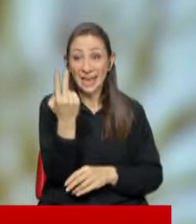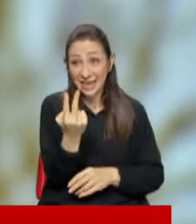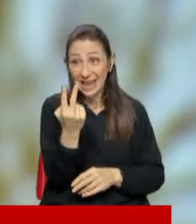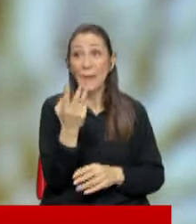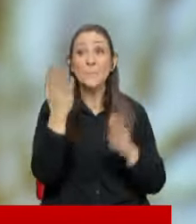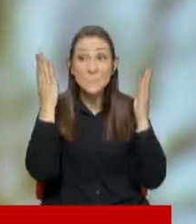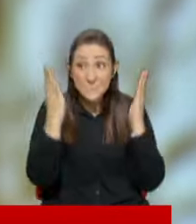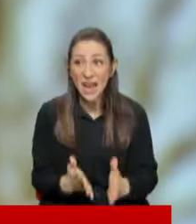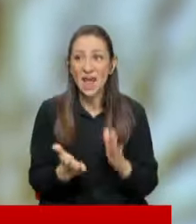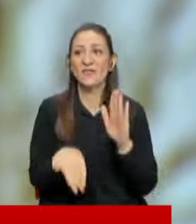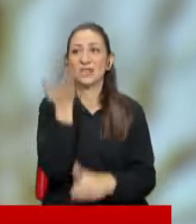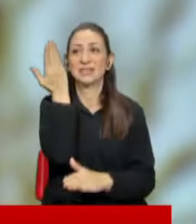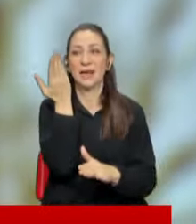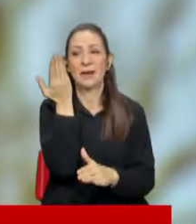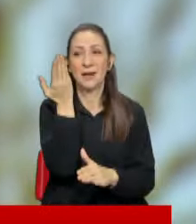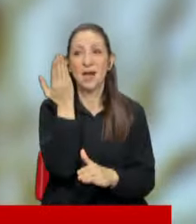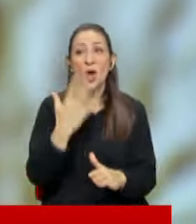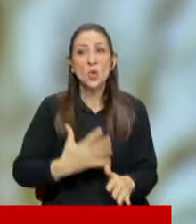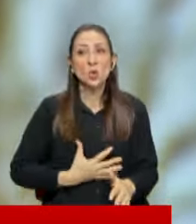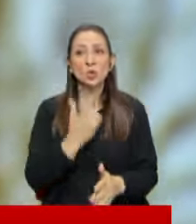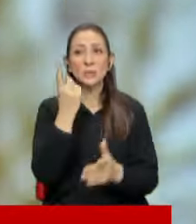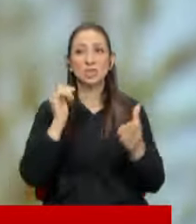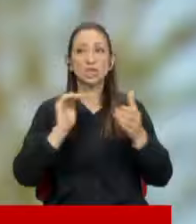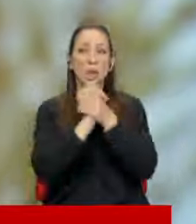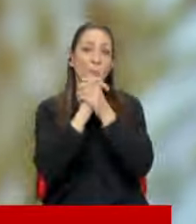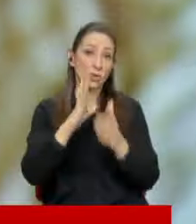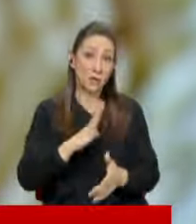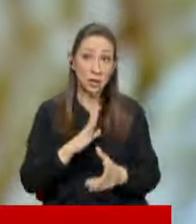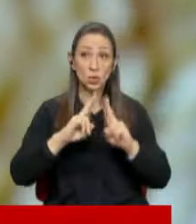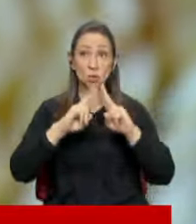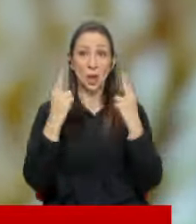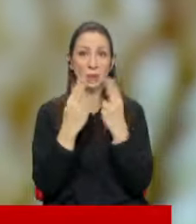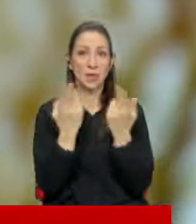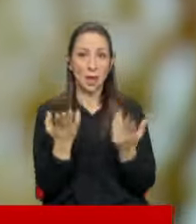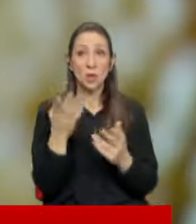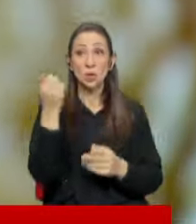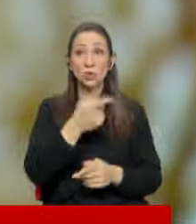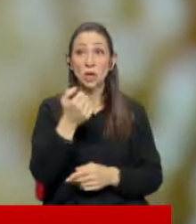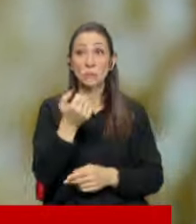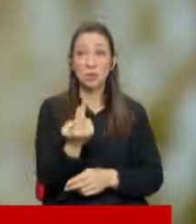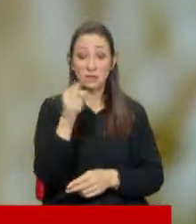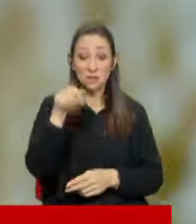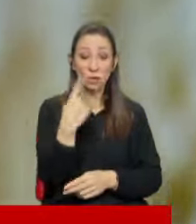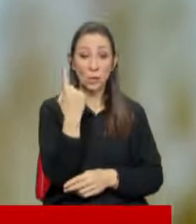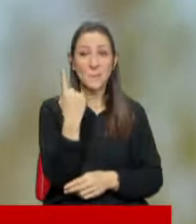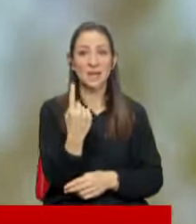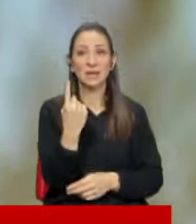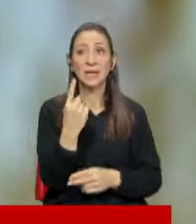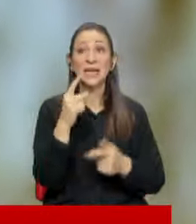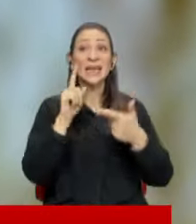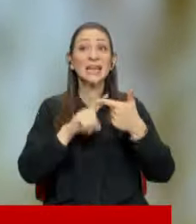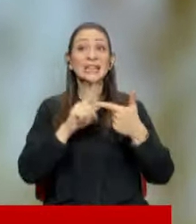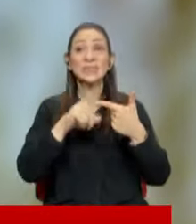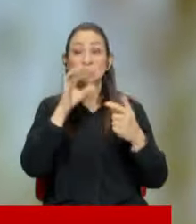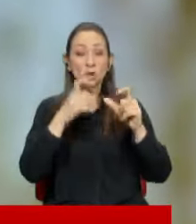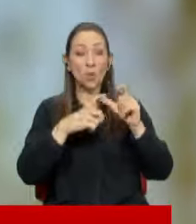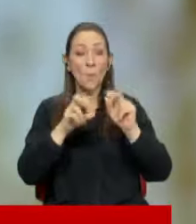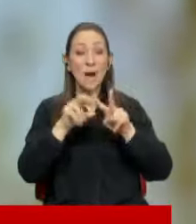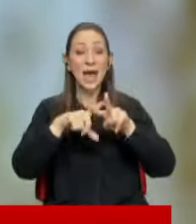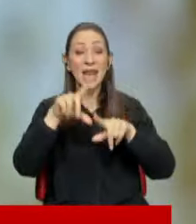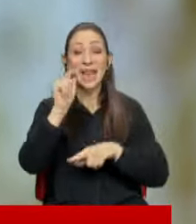%56,2'den bile fazla. Acı bir şampiyonluğumuz var dünyada. %67,1 ile. İkinci sırada